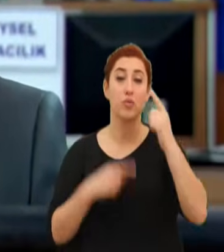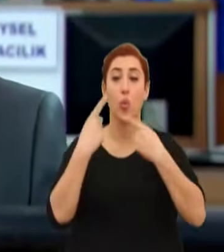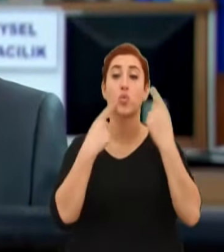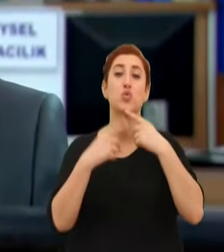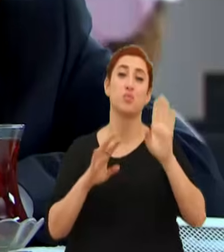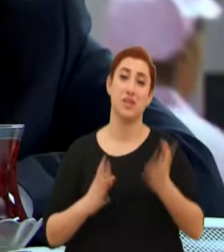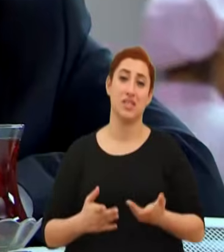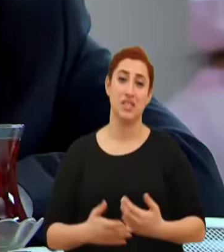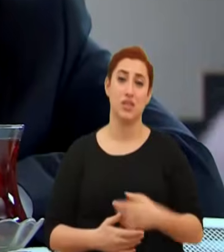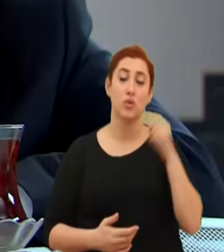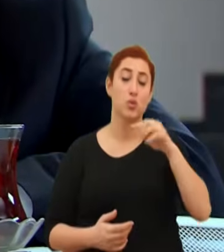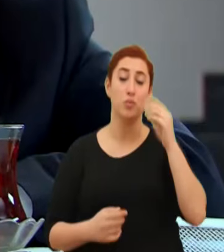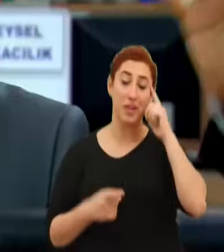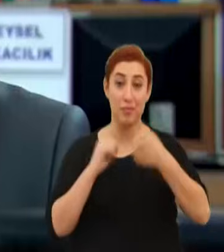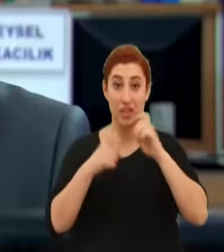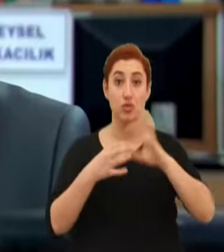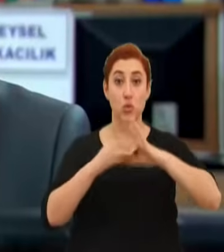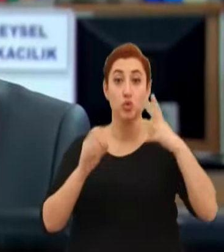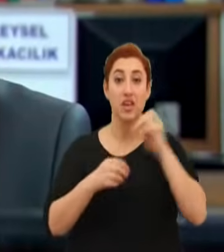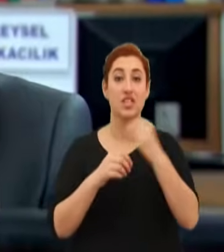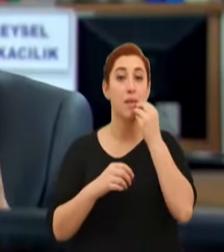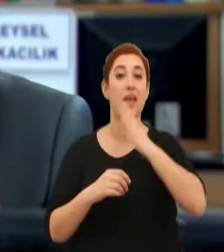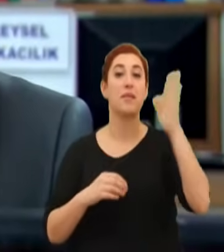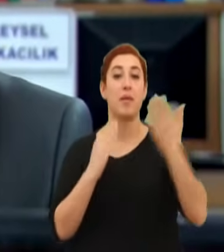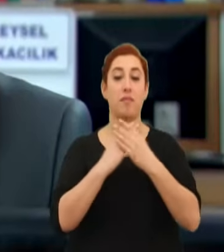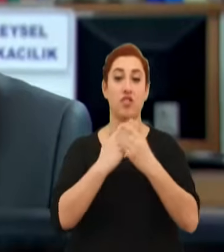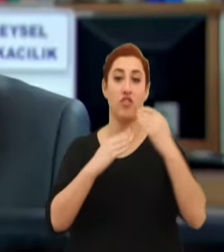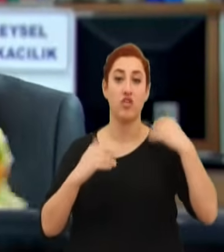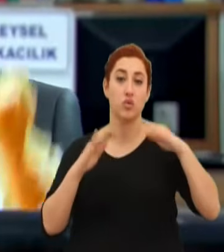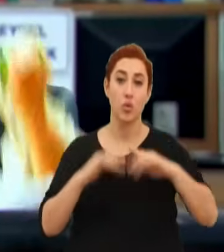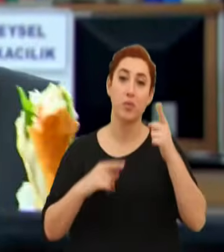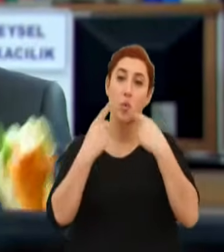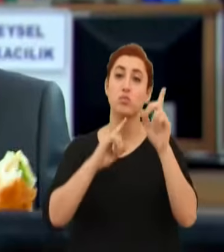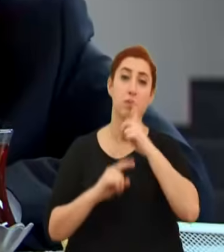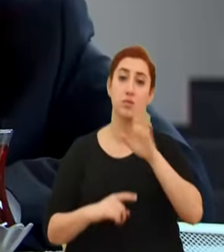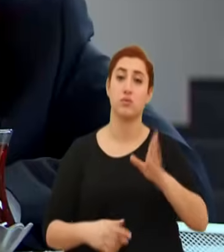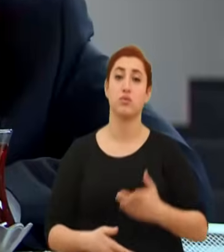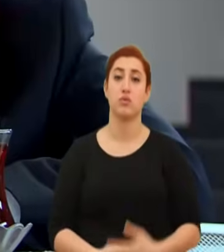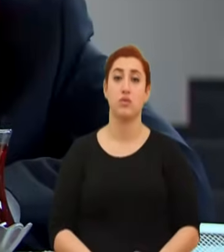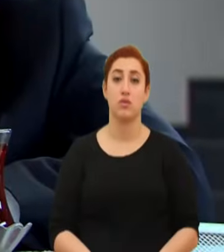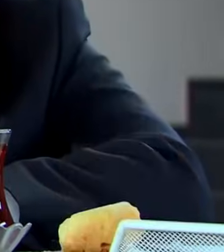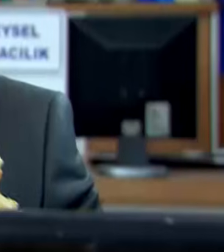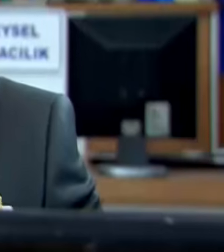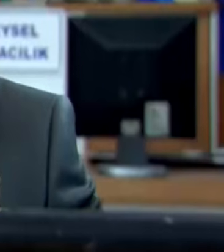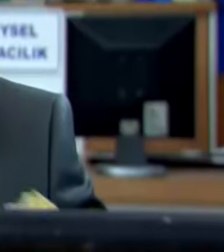vır konuşma ya. Şu bilmeceyi çözeceğim diye yemeğe çıkmadım, elimde sandviçle burada duruyorum. Bir konuşma, bir sus.